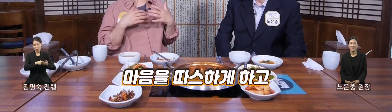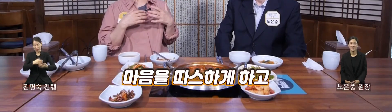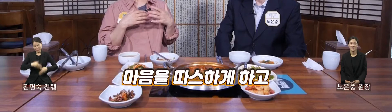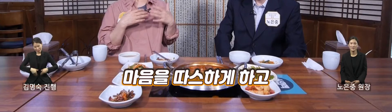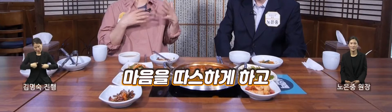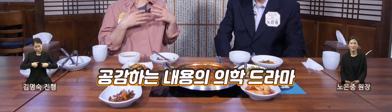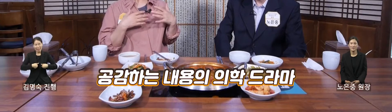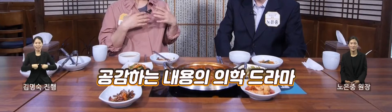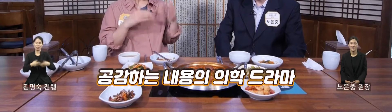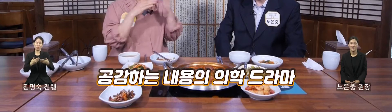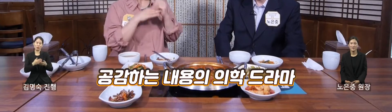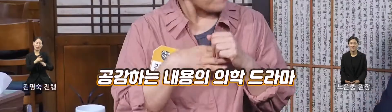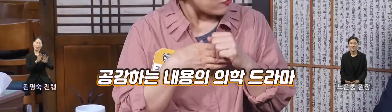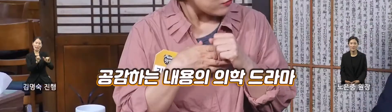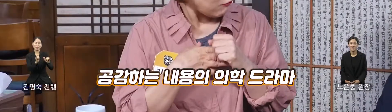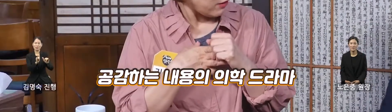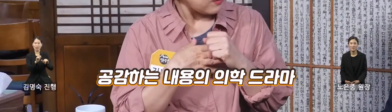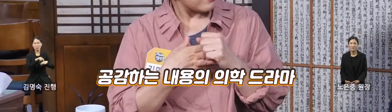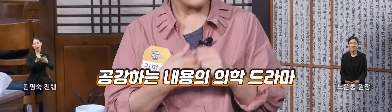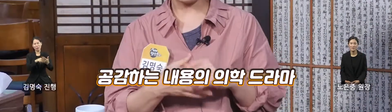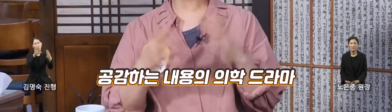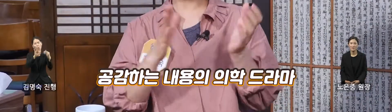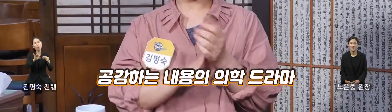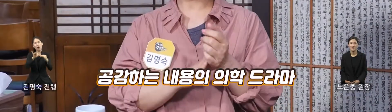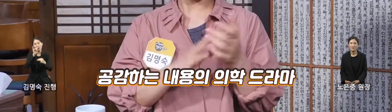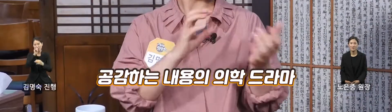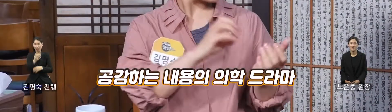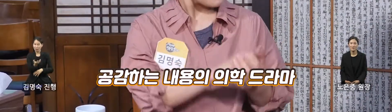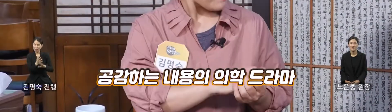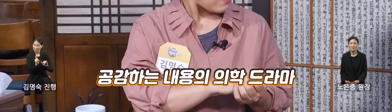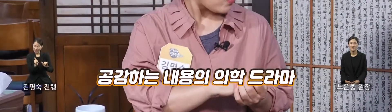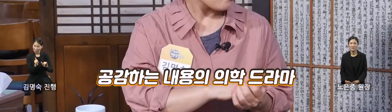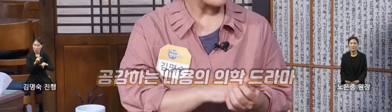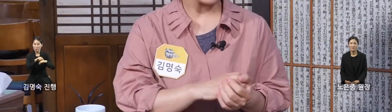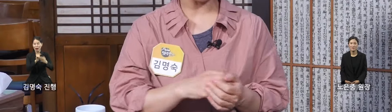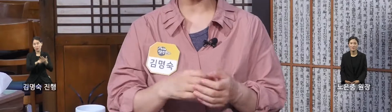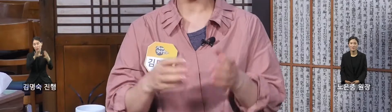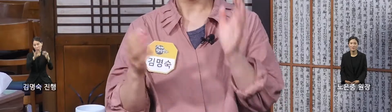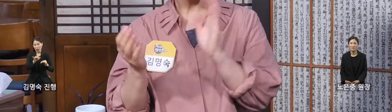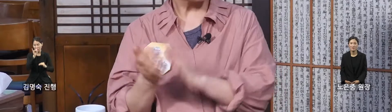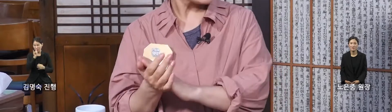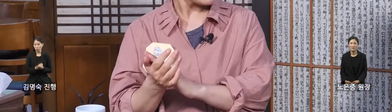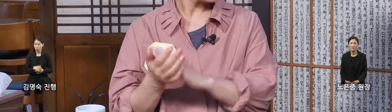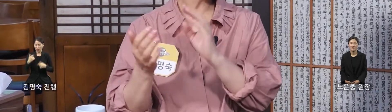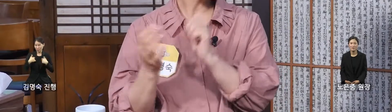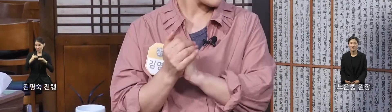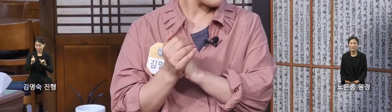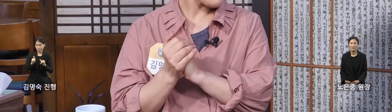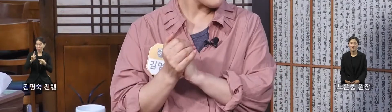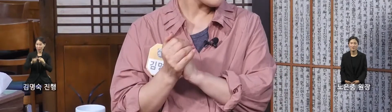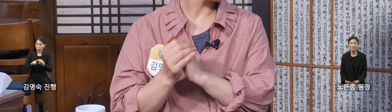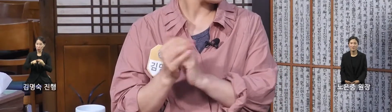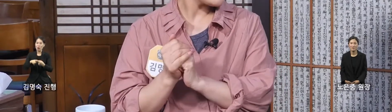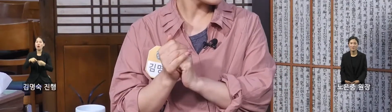우리 사람들의 마음을 공감해준다고 해야 되나요? 그러니까 아픈 사람은 아픈 사람의 마음을 공감해주고 기쁜 사람은 기쁜